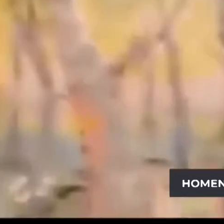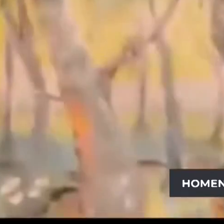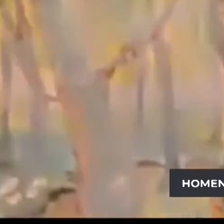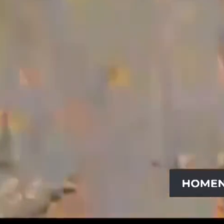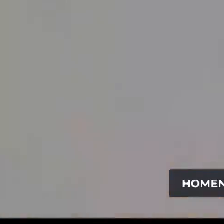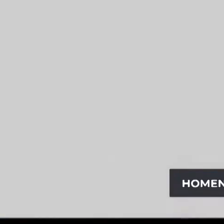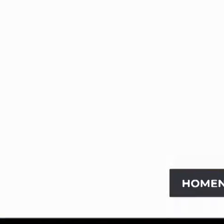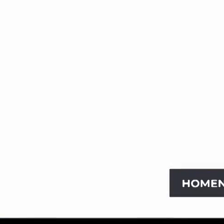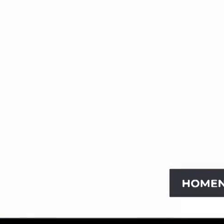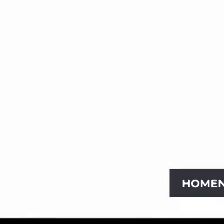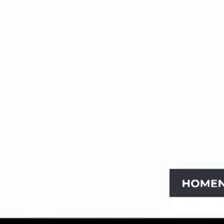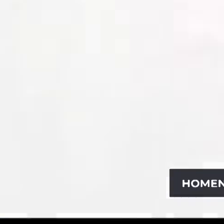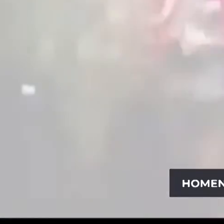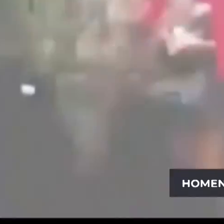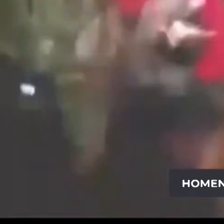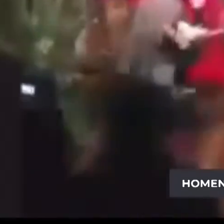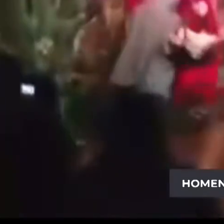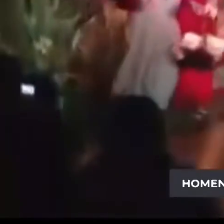immaginarsela!